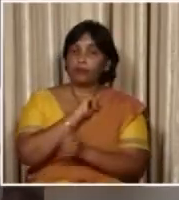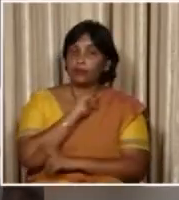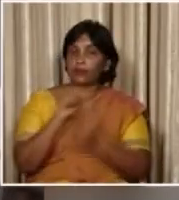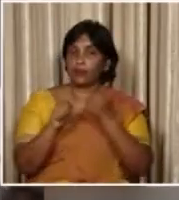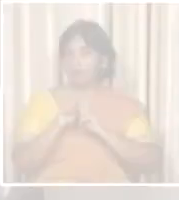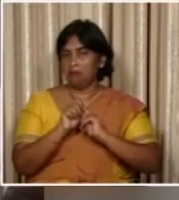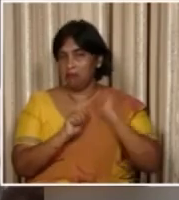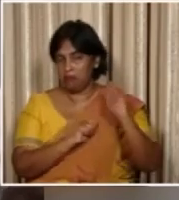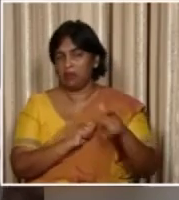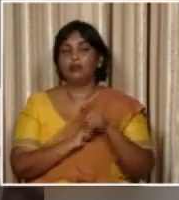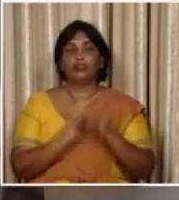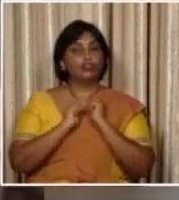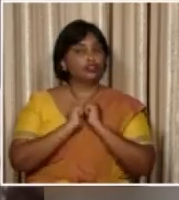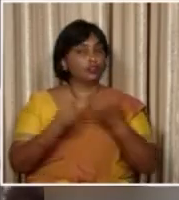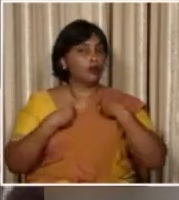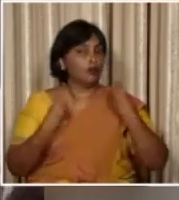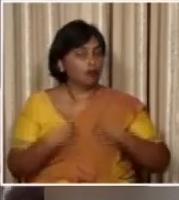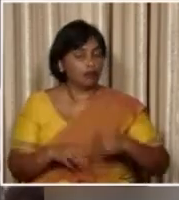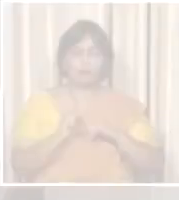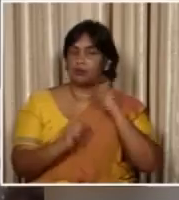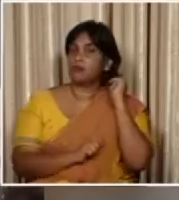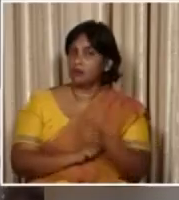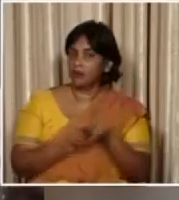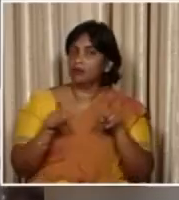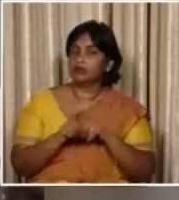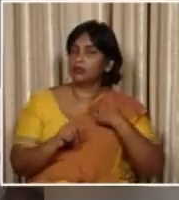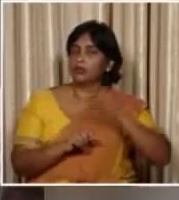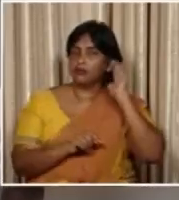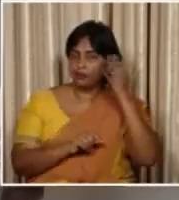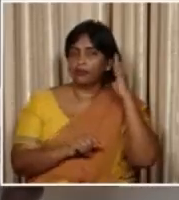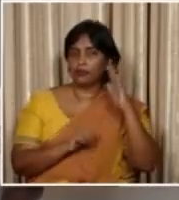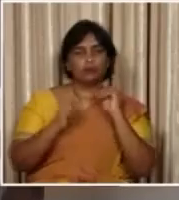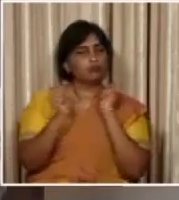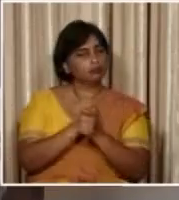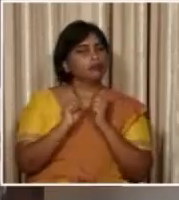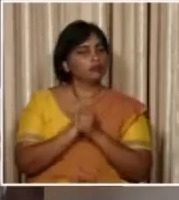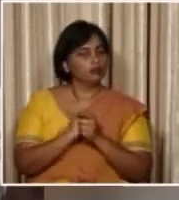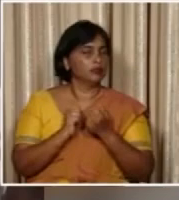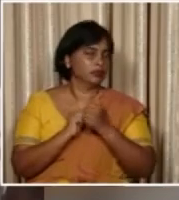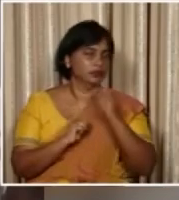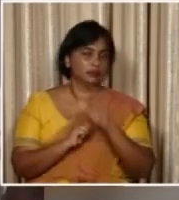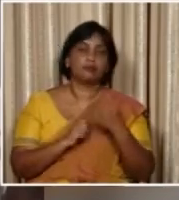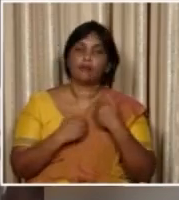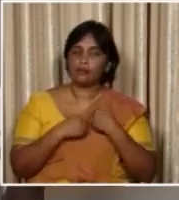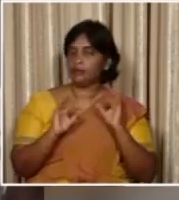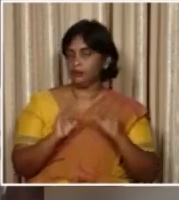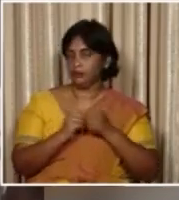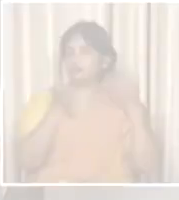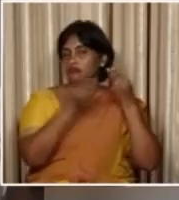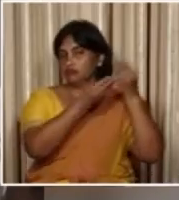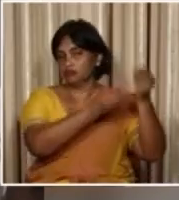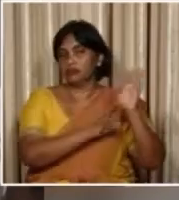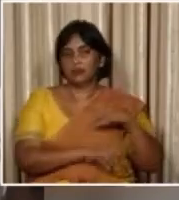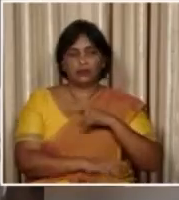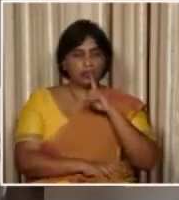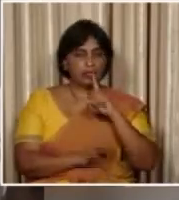ලබා දෙන්න ඒ වගේම රැකියා අහිමිවීමකදී වන්දි ගෙවීම වැනි සුවිශේෂී සංශෝධනයක් සිද්ධ වෙන්න අපි සූදානම් කරලා තියෙනවා. දැනට ඒක